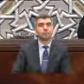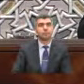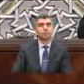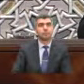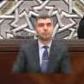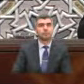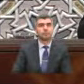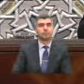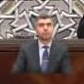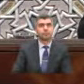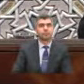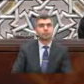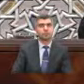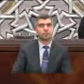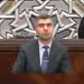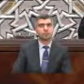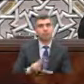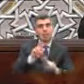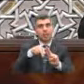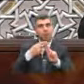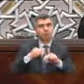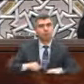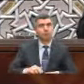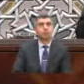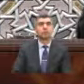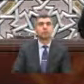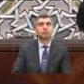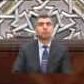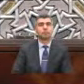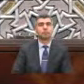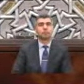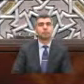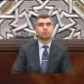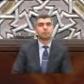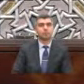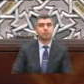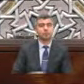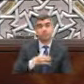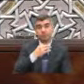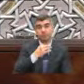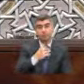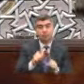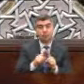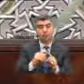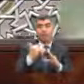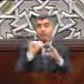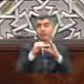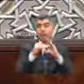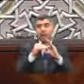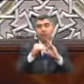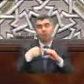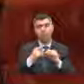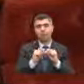ليس هناك تعقيبات إضافية. جواب السيد الوزير. السيد النائب، الرسالة وصلت، ما يمكنليش نقول لك